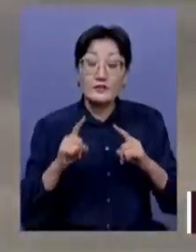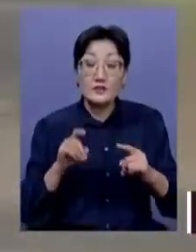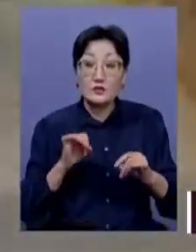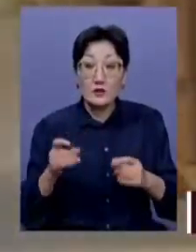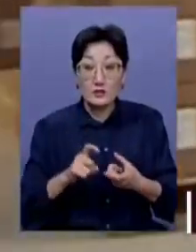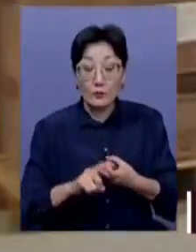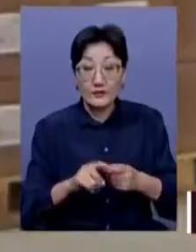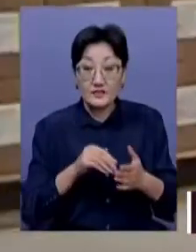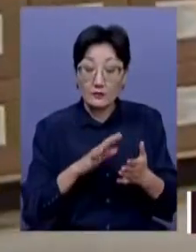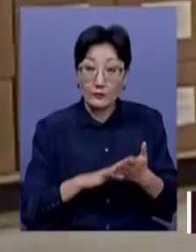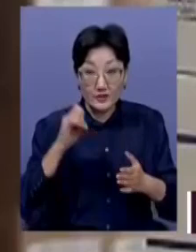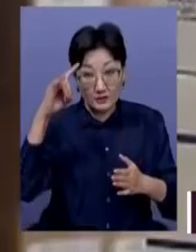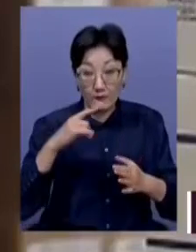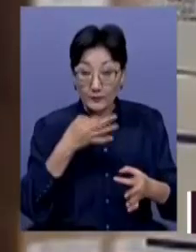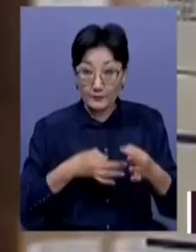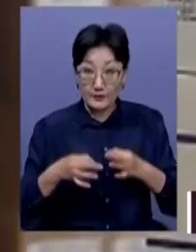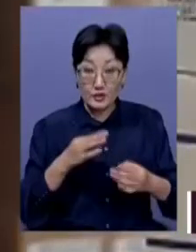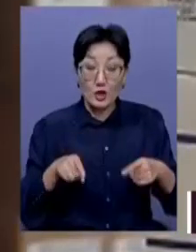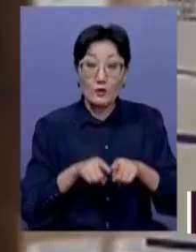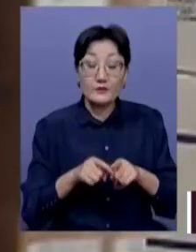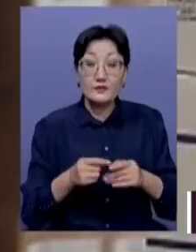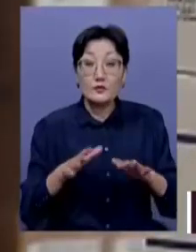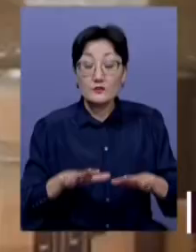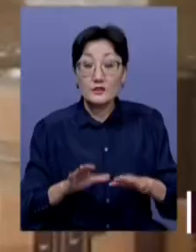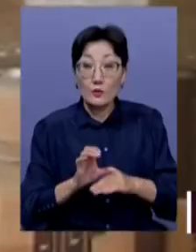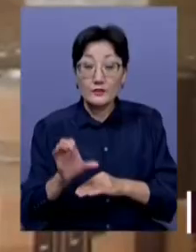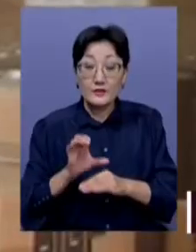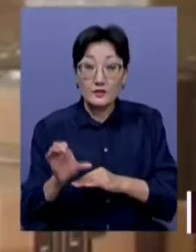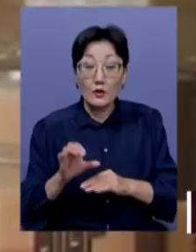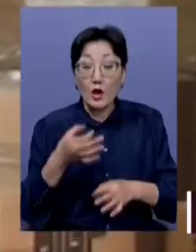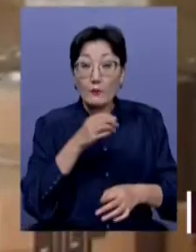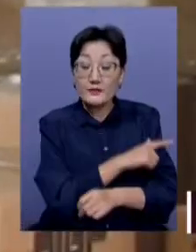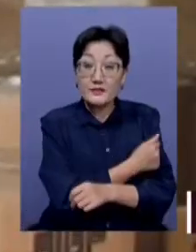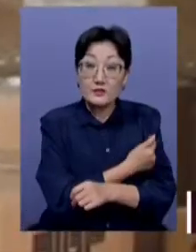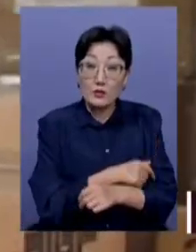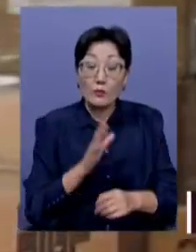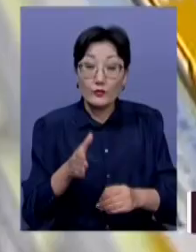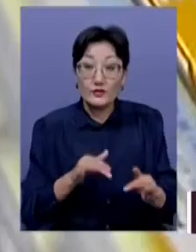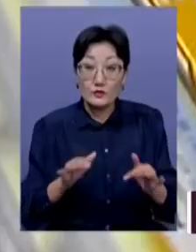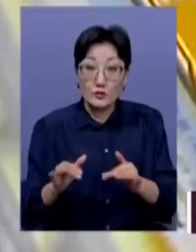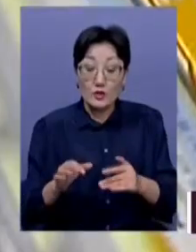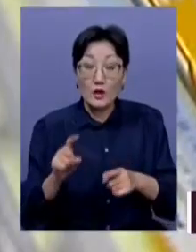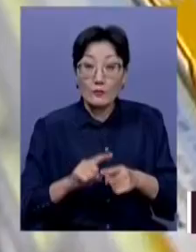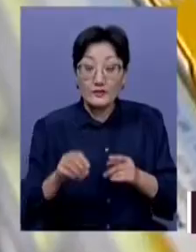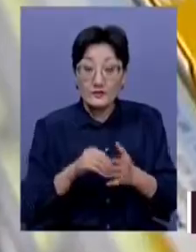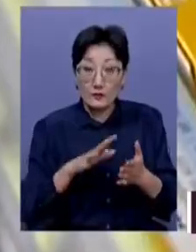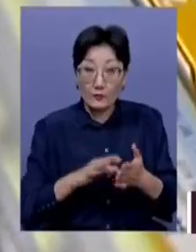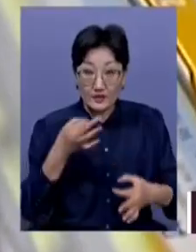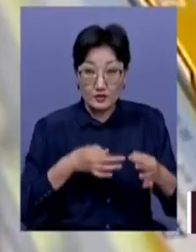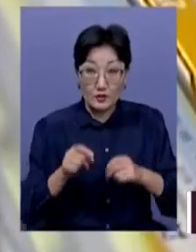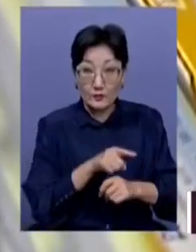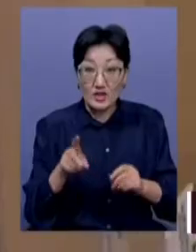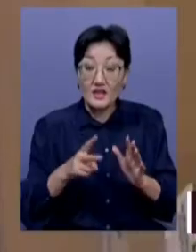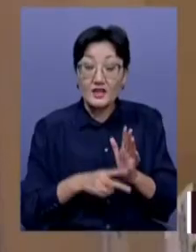и о регистрации отечественных препаратов. Отныне для местных производителей медикаментов будет действовать ускоренная регистрация лекарств в